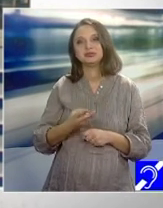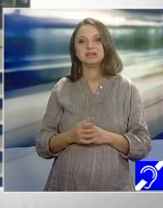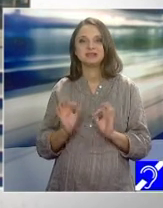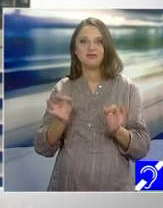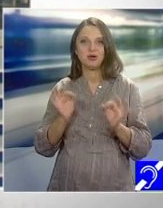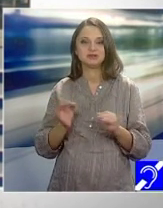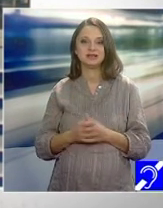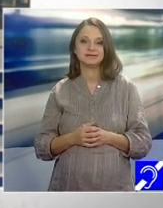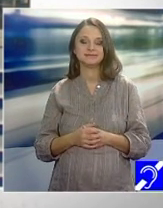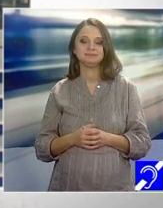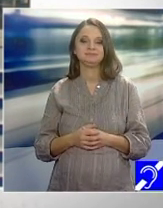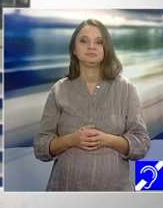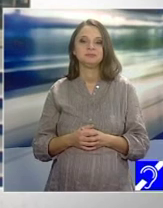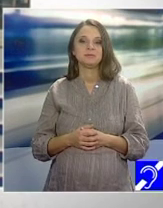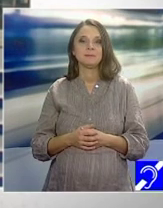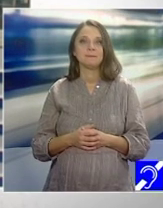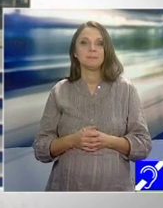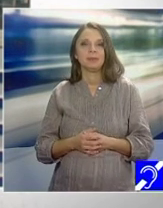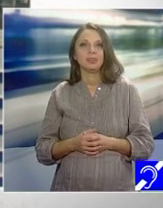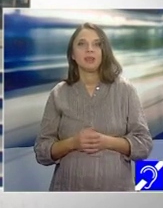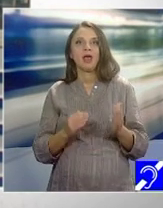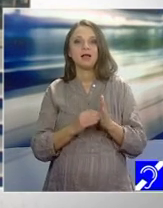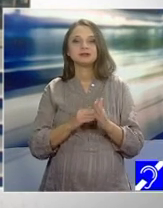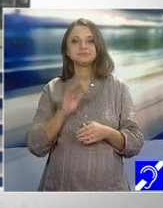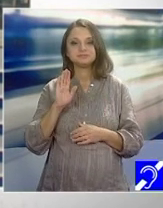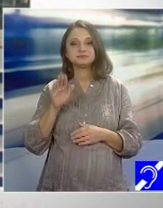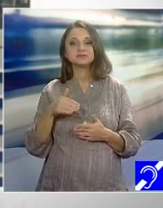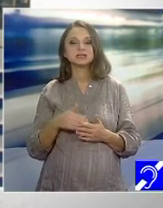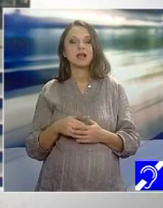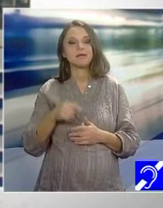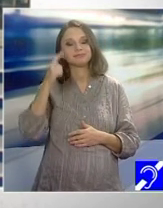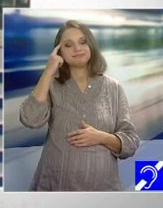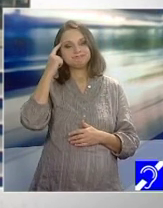Nu știu, trebuie să ai un pic de insight,